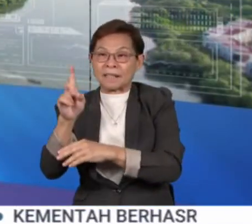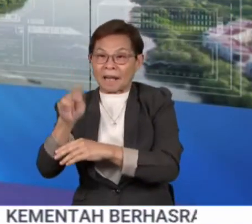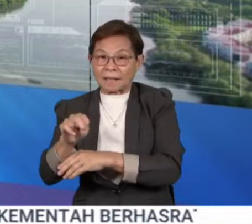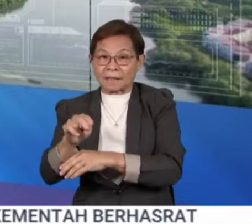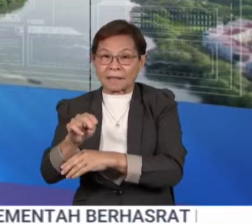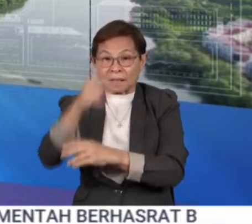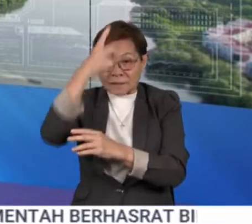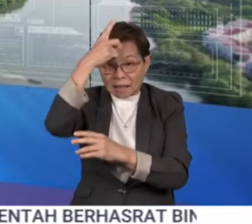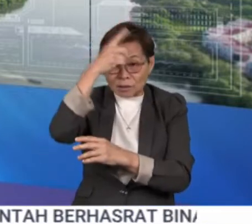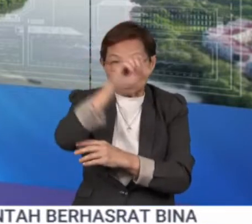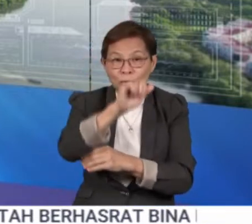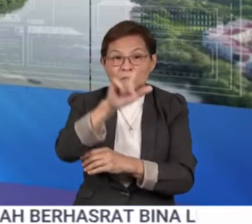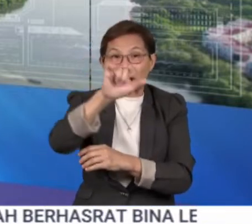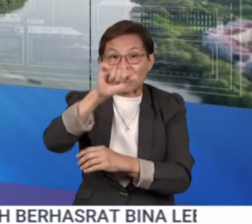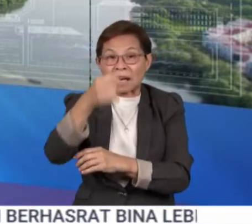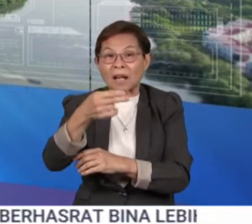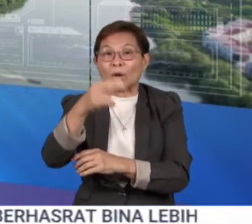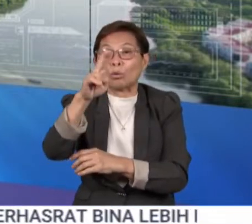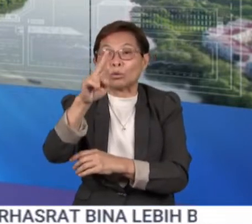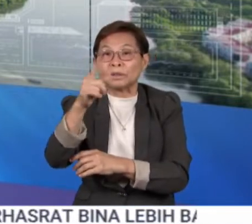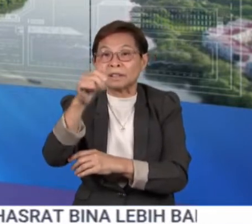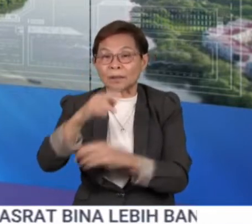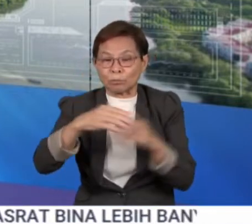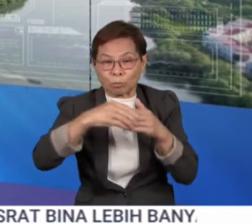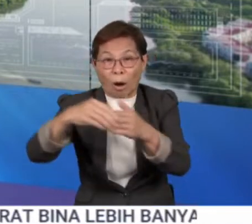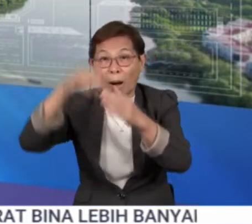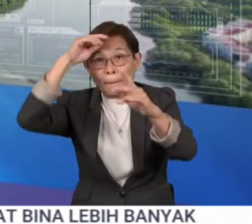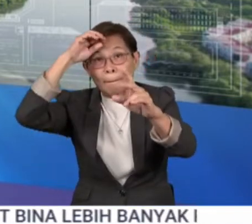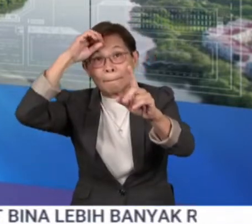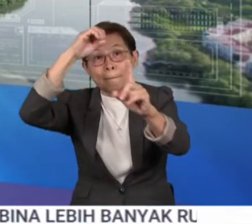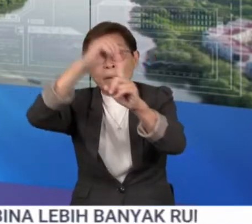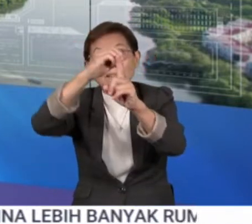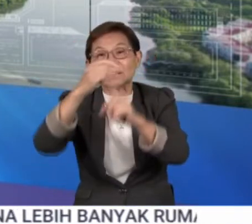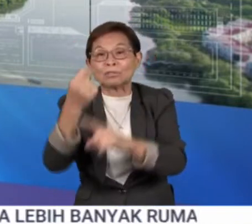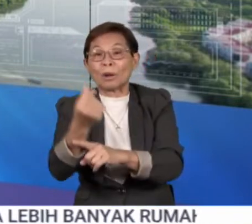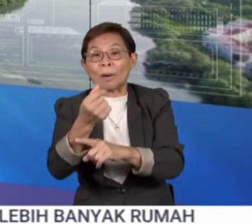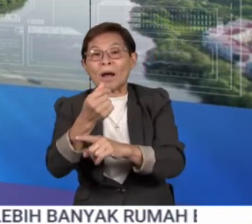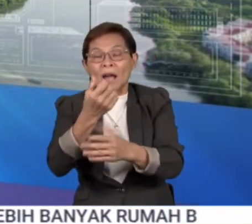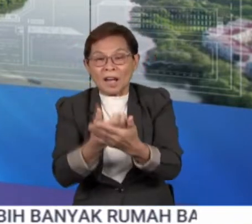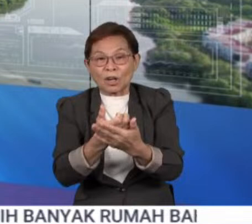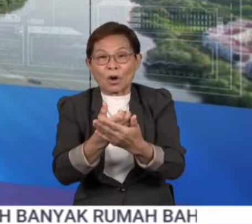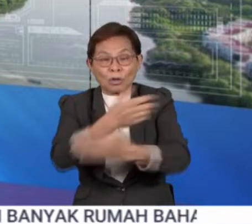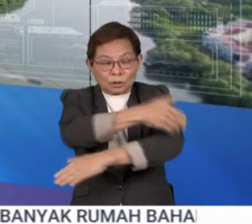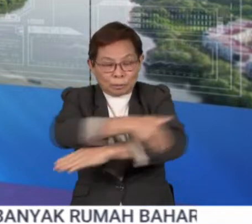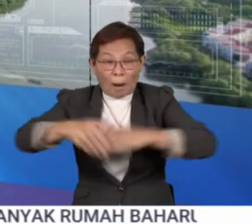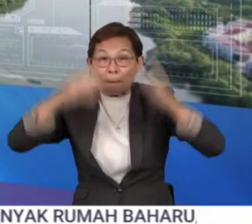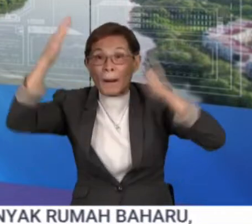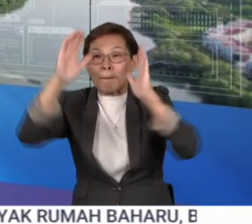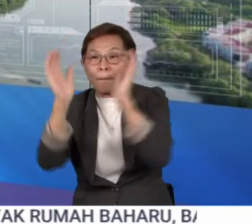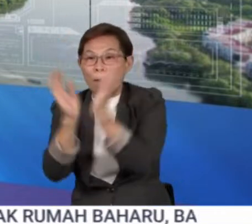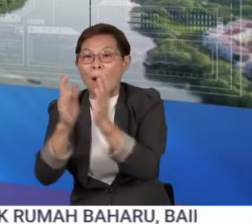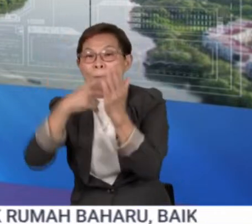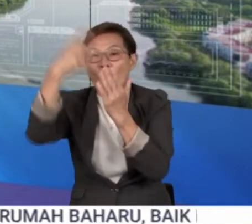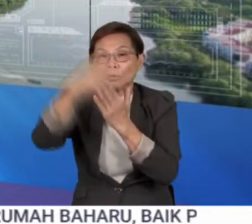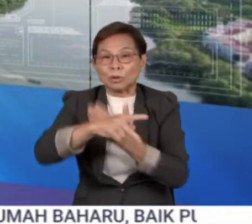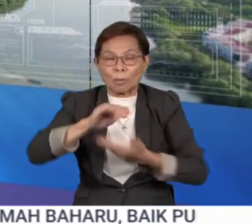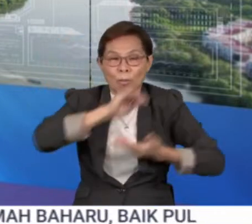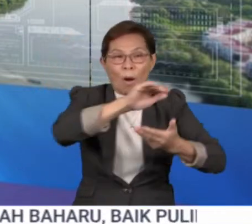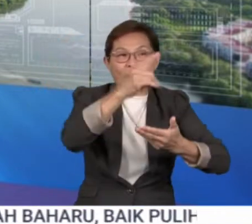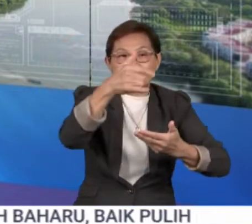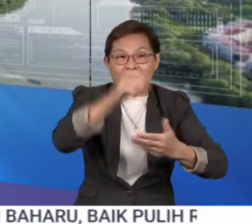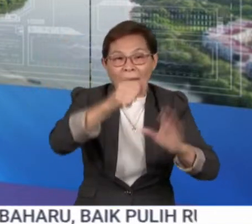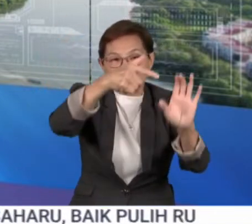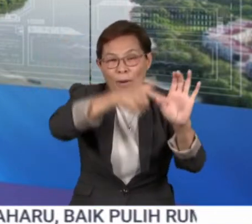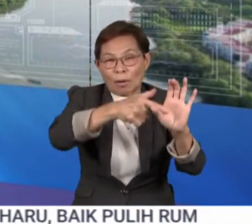Sara Hidup Dato Sri Salahuddin Ayyub hari ini mengetuai misi Rahmah Ekonomi Sempadan Malaysia Brunei, projek pembekalan gas